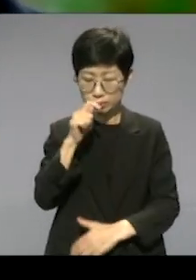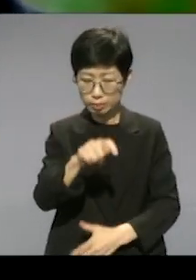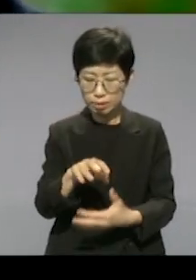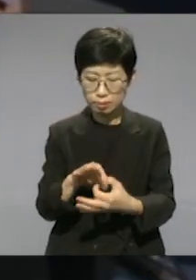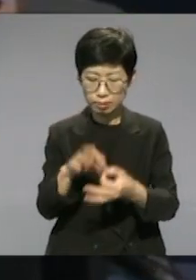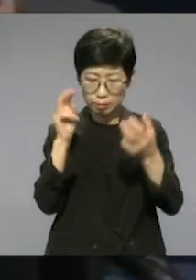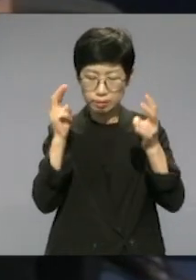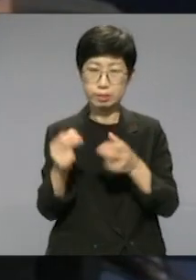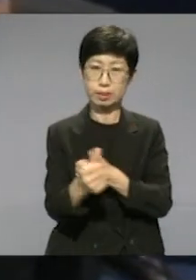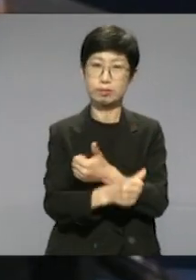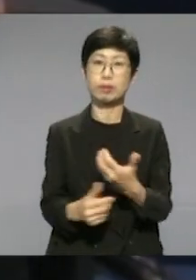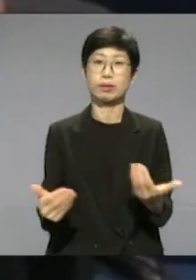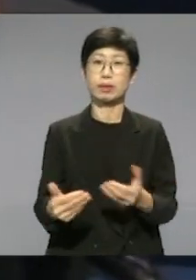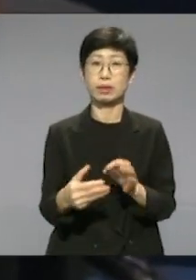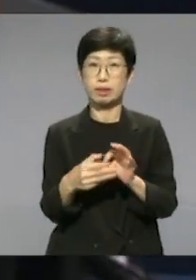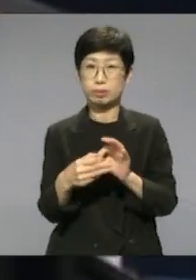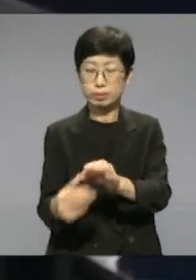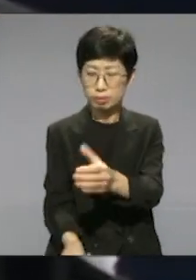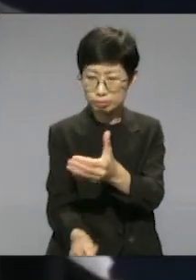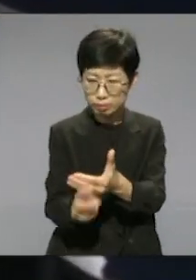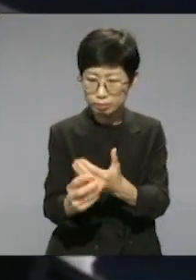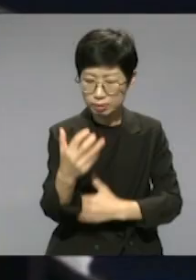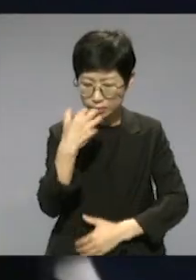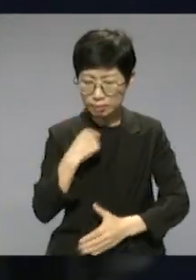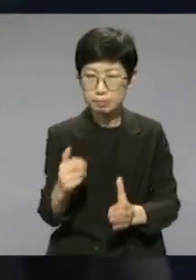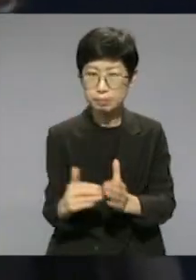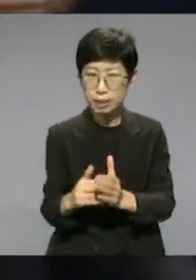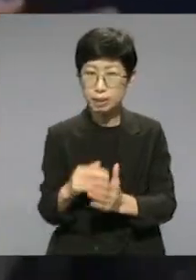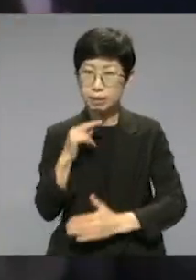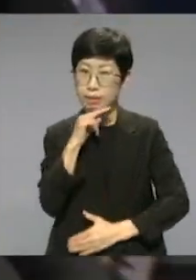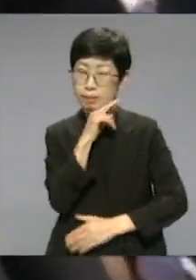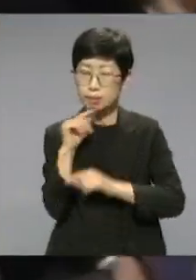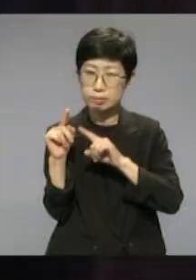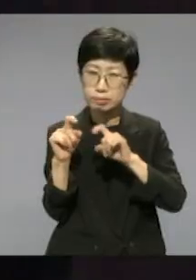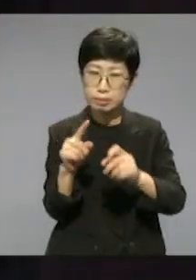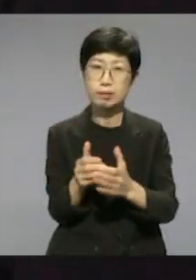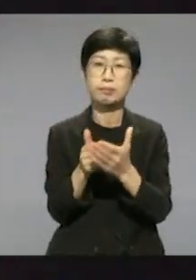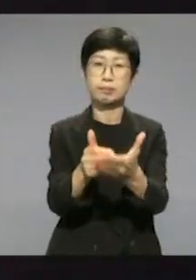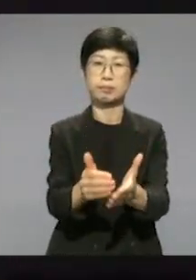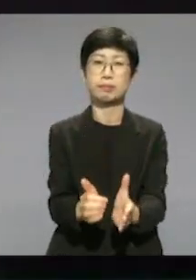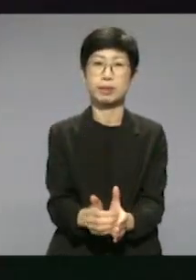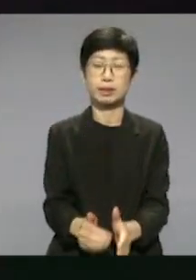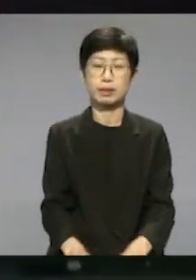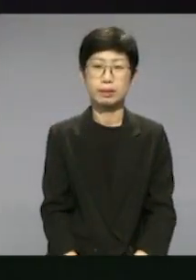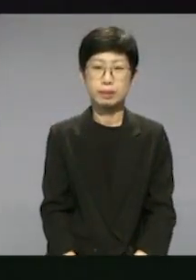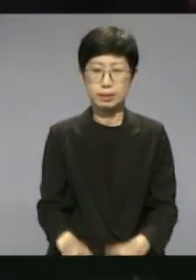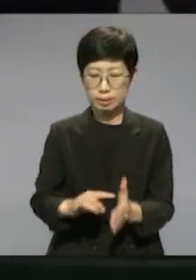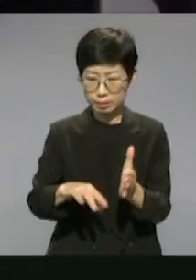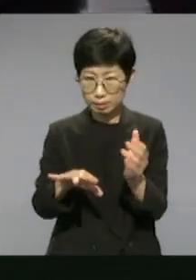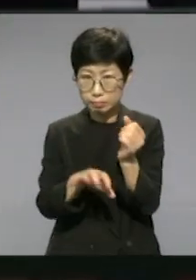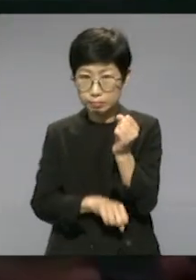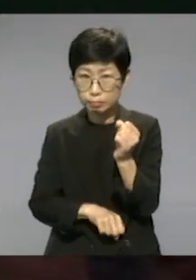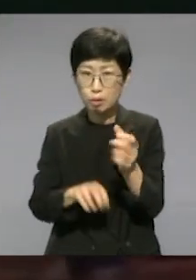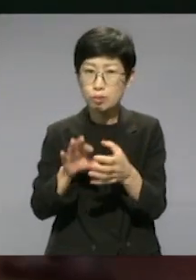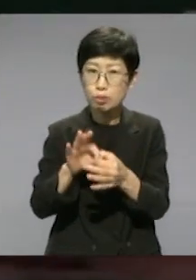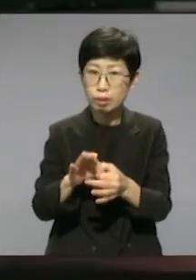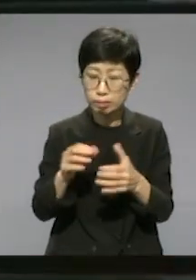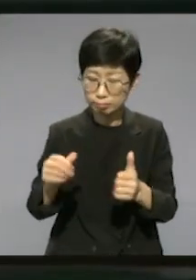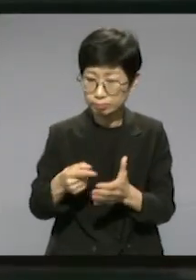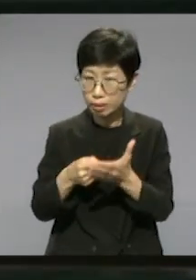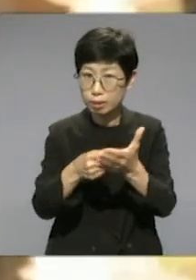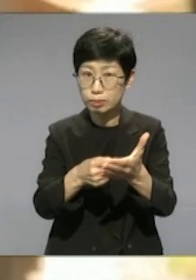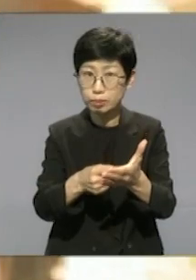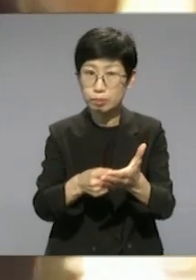에너지 기업 임원으로 일하면서 부당 이득을 얻었다는 의혹을 제기해 왔습니다. 헌터의 탈세 관련 기소를 바이든 정부가